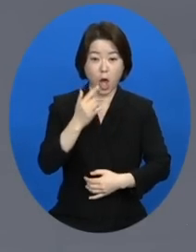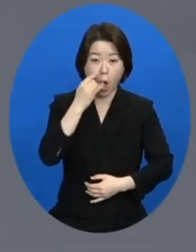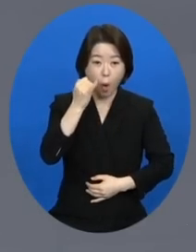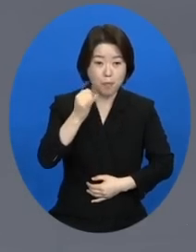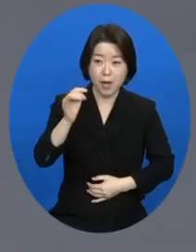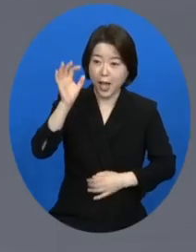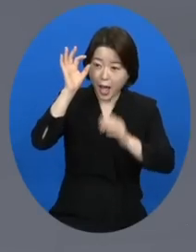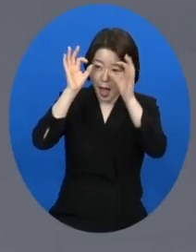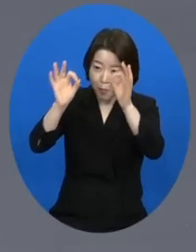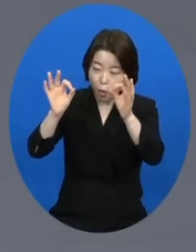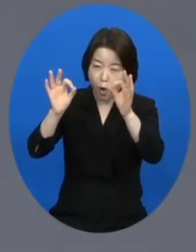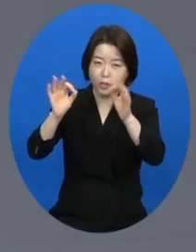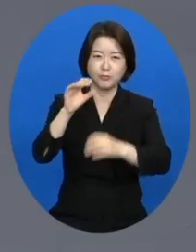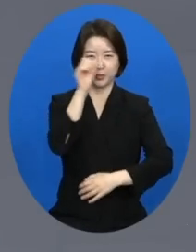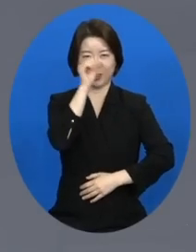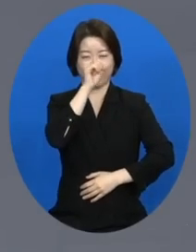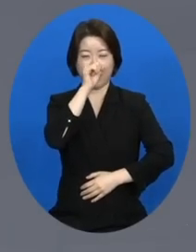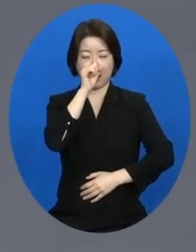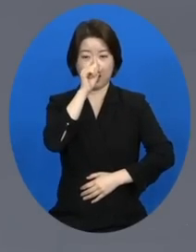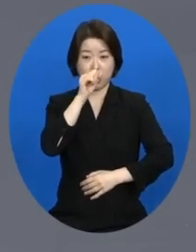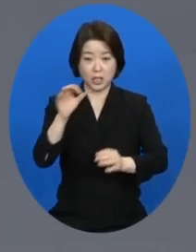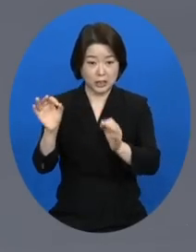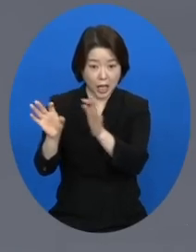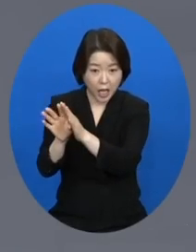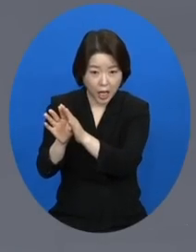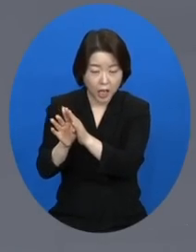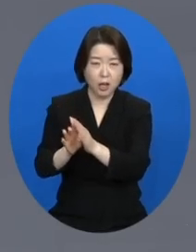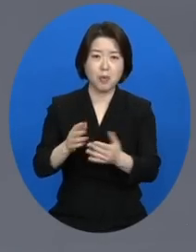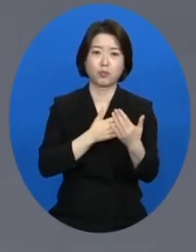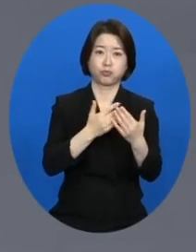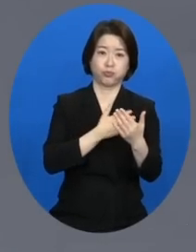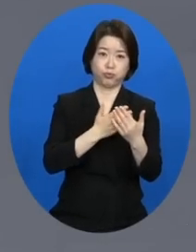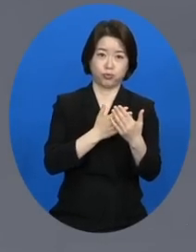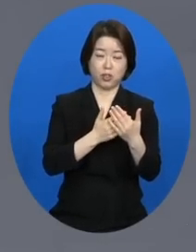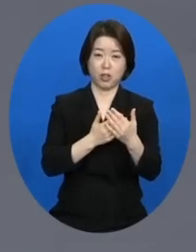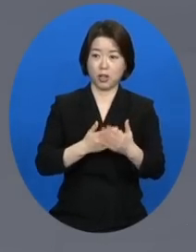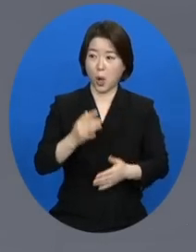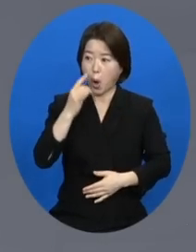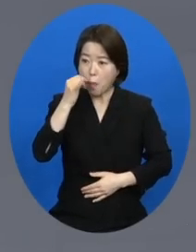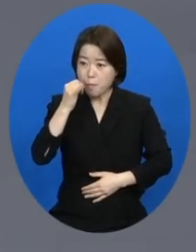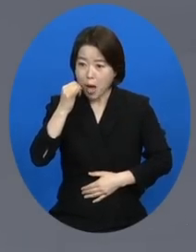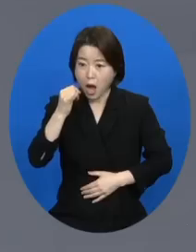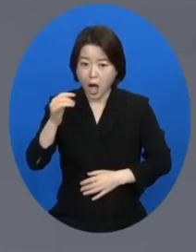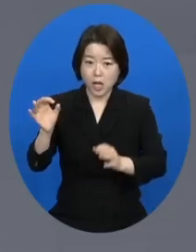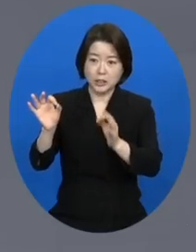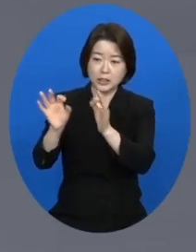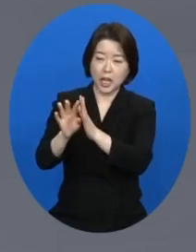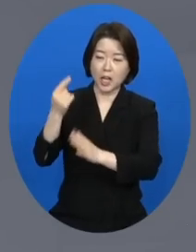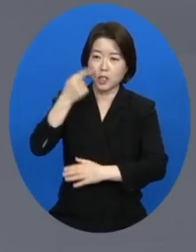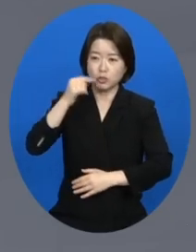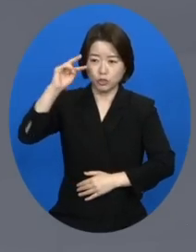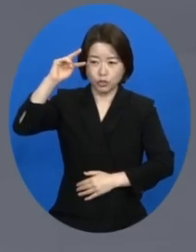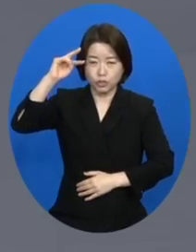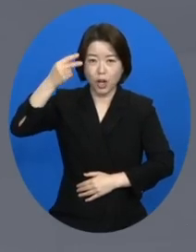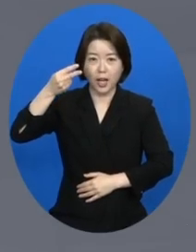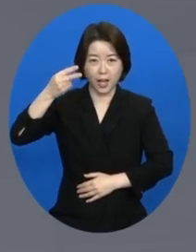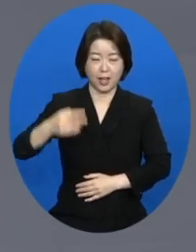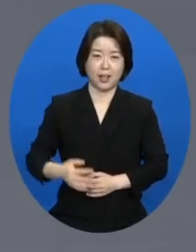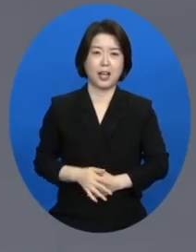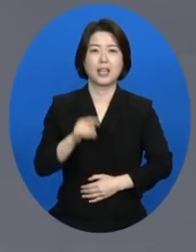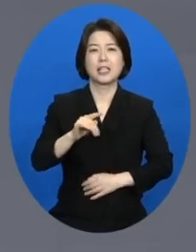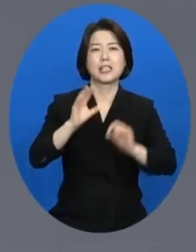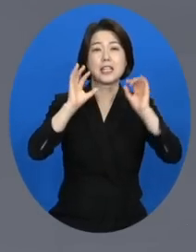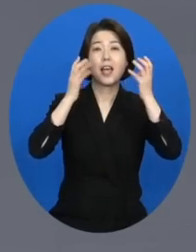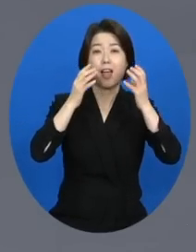보이면 좋아하지만 없으면 불안해하고 심지어는 엄마가 없는 줄로 생각을 합니다. 이것이